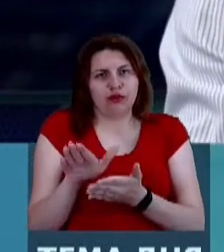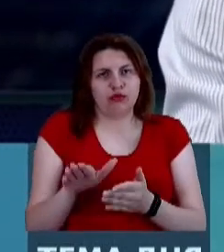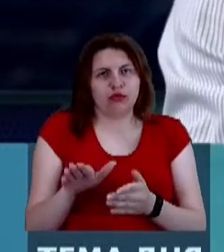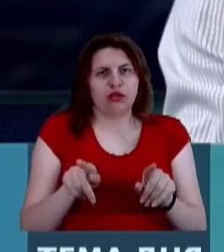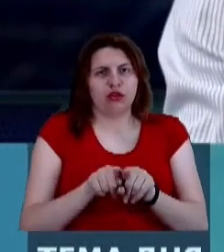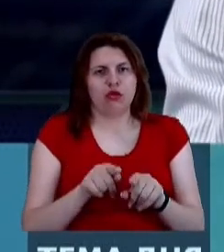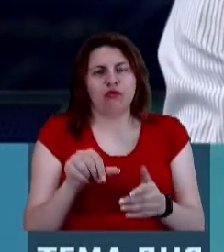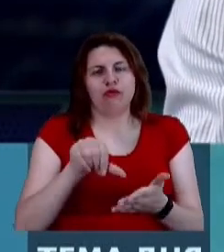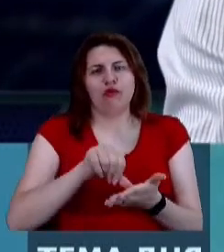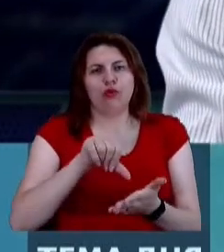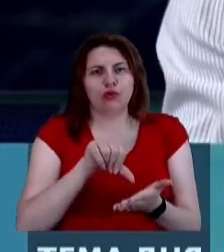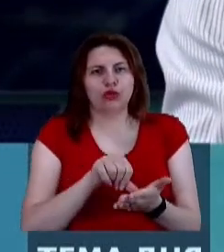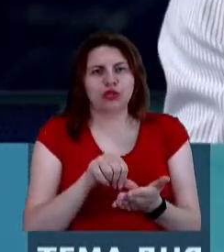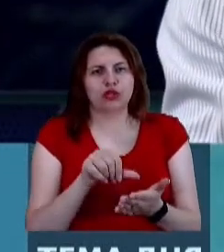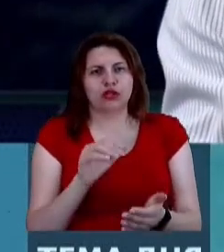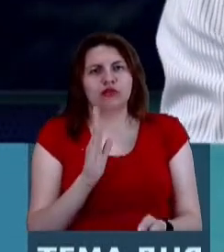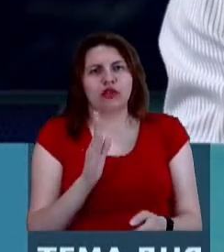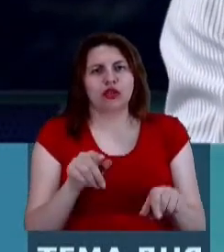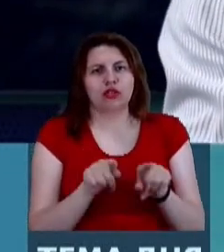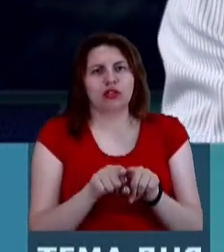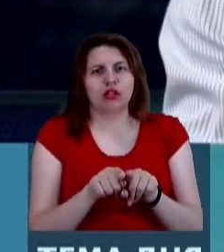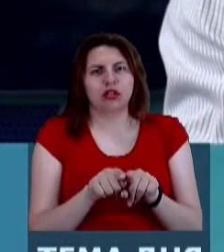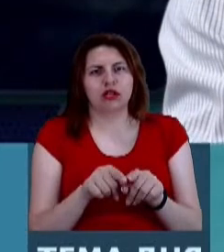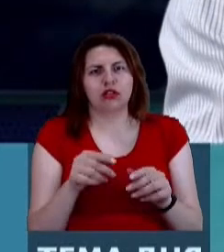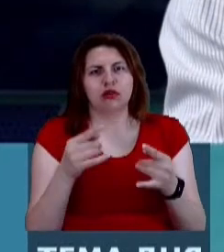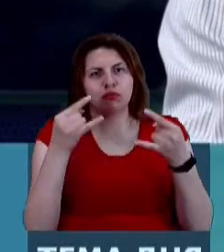участі в таких передачах,